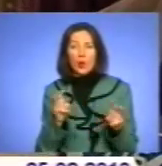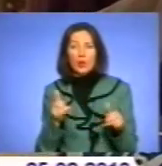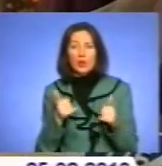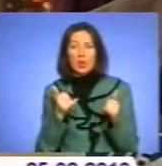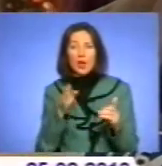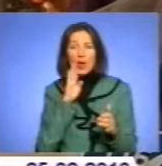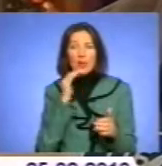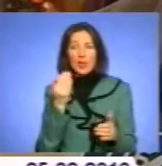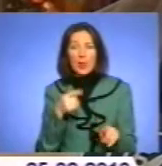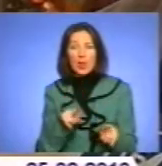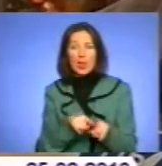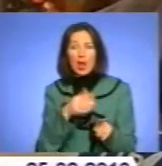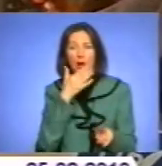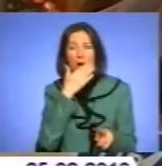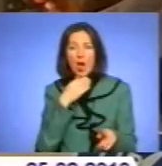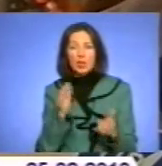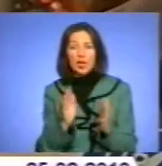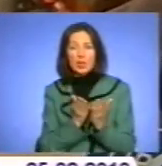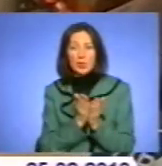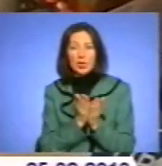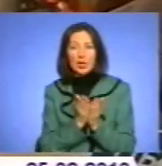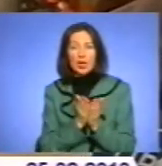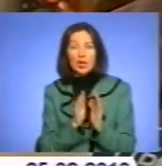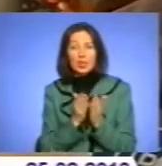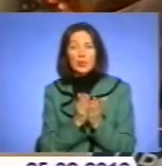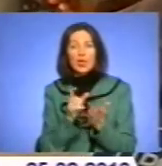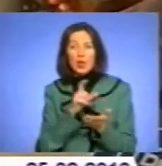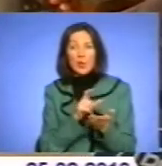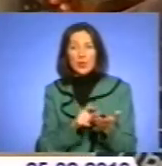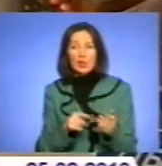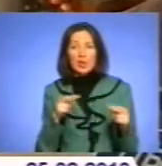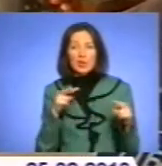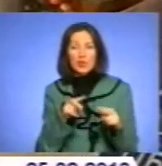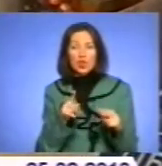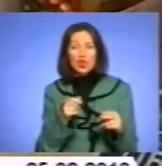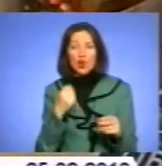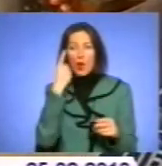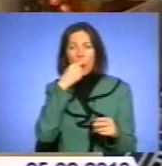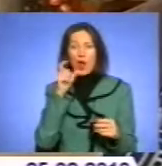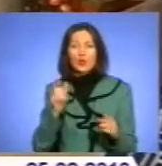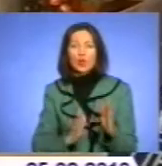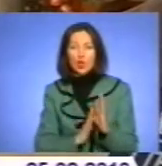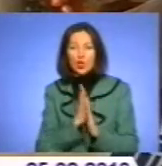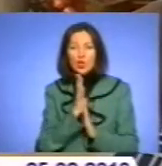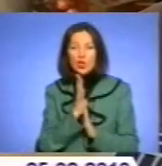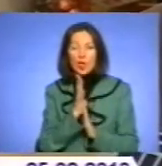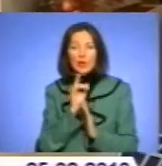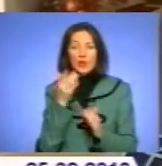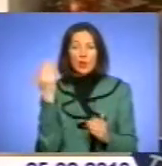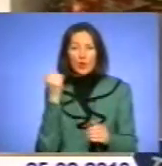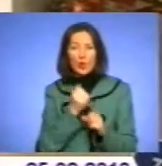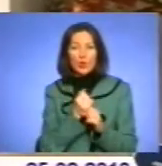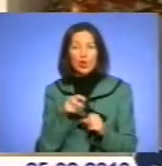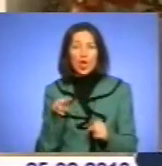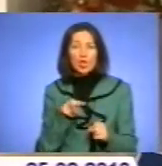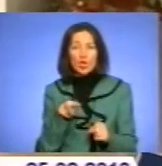збірочка, по суті, збірка пісень, свідчить про те, що автор зростає день у день. Він давно вже працює у